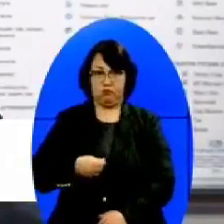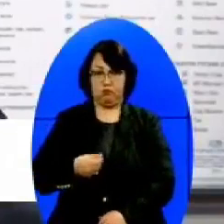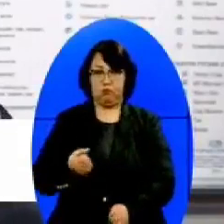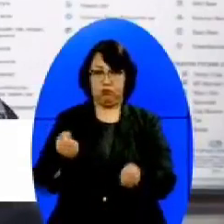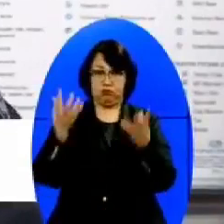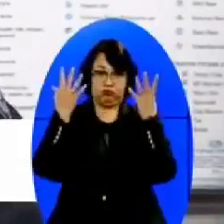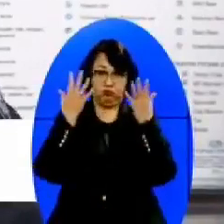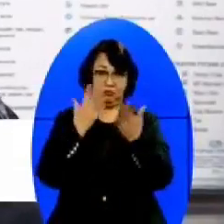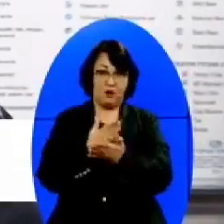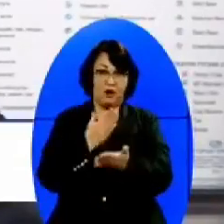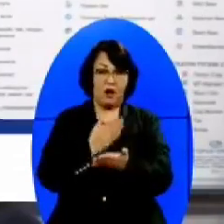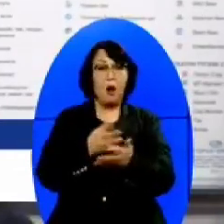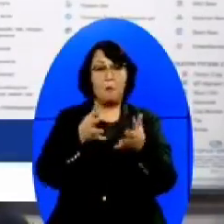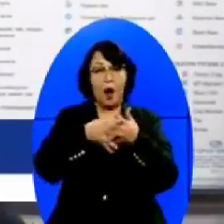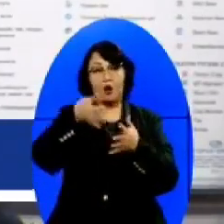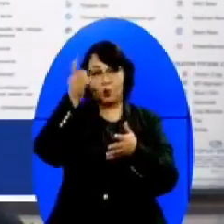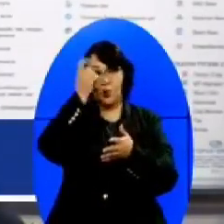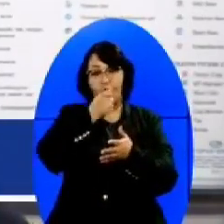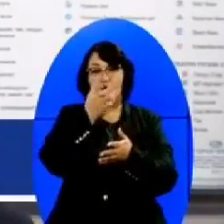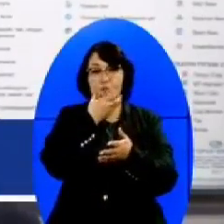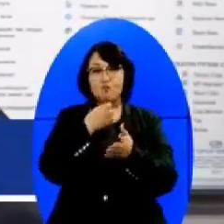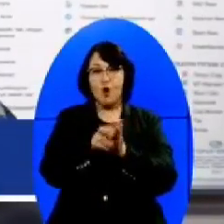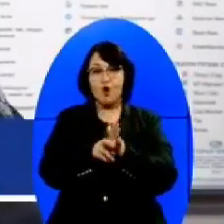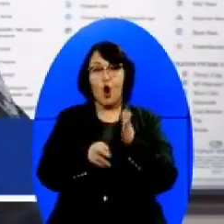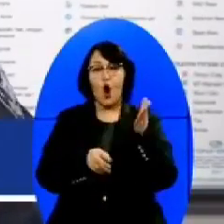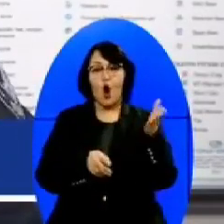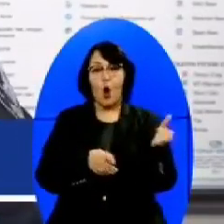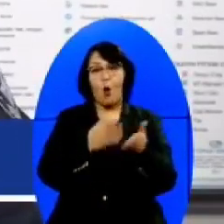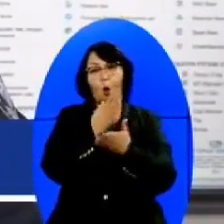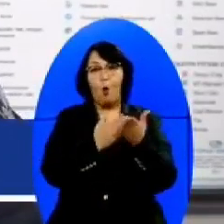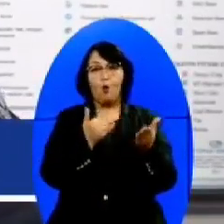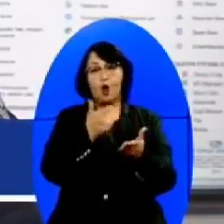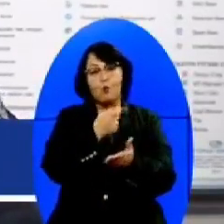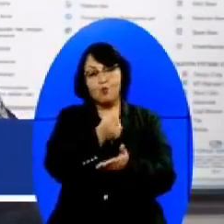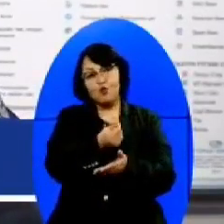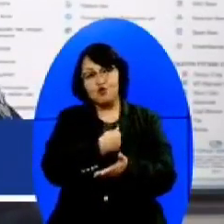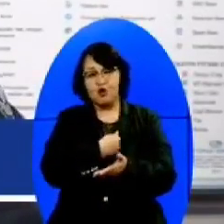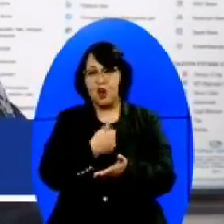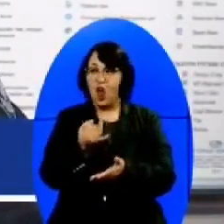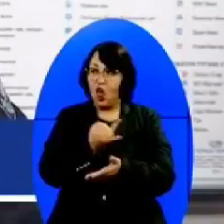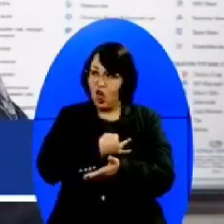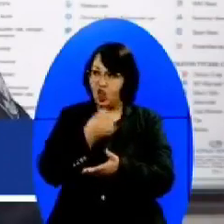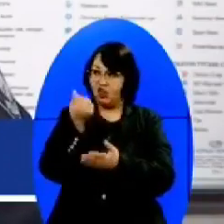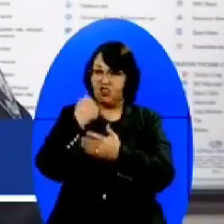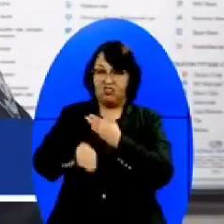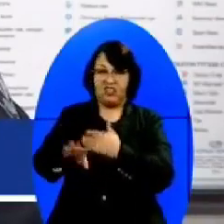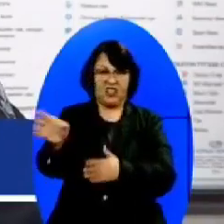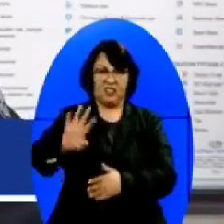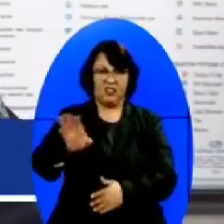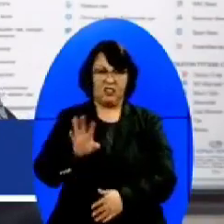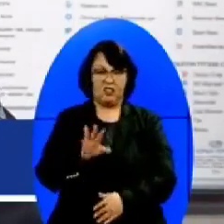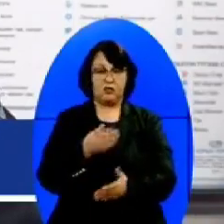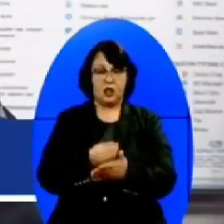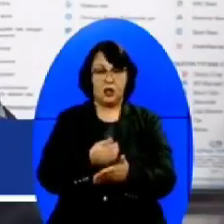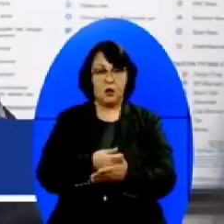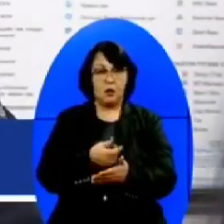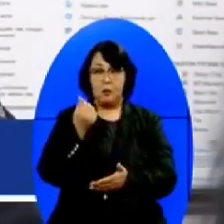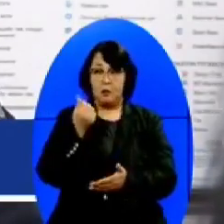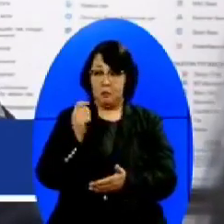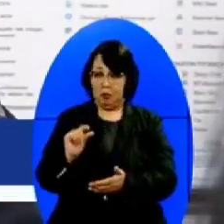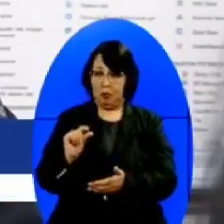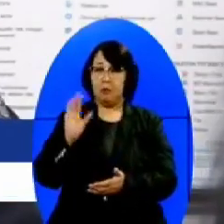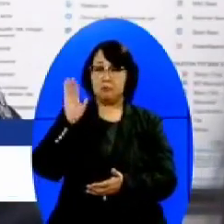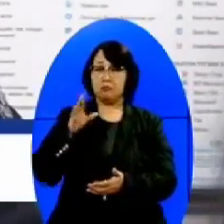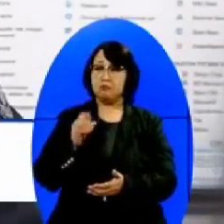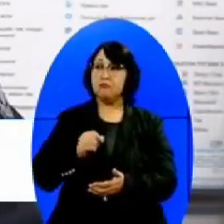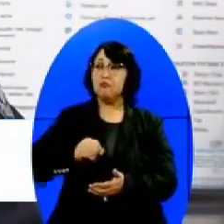хамруулж өгнө гэдэг юм уу? Тийм байдлаар хүмүүс зүгээр мөнгө нүгэнд баг гэдэг утгаараа ямар нэгэн байдлаар тийм үү тэрийг харгалзаж үзэр судлахгүй байжгаад